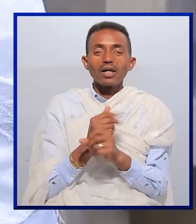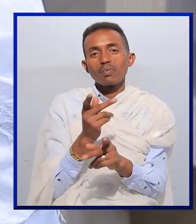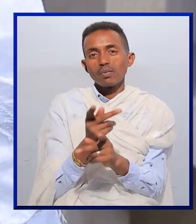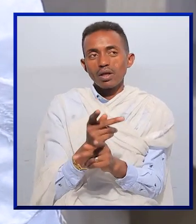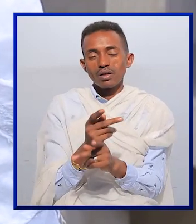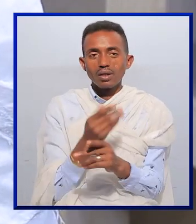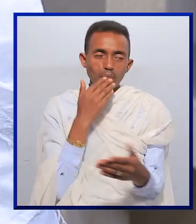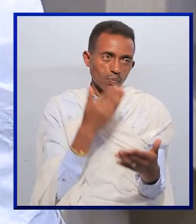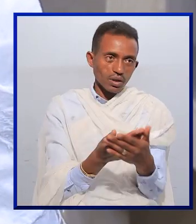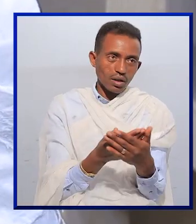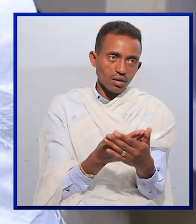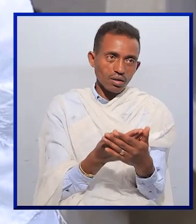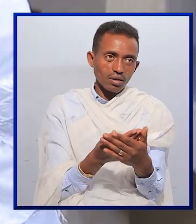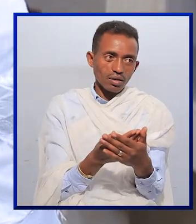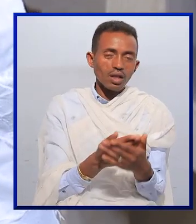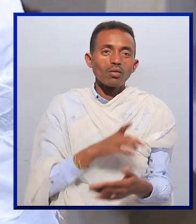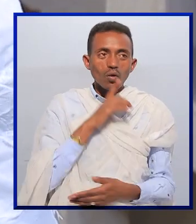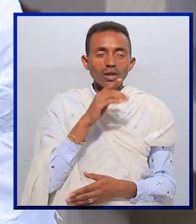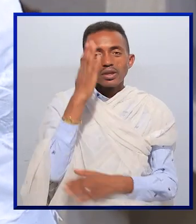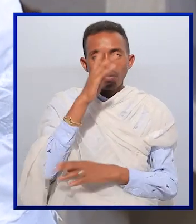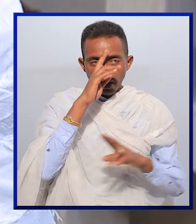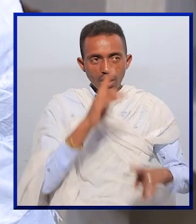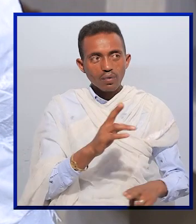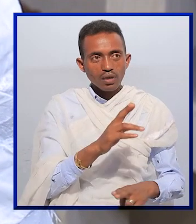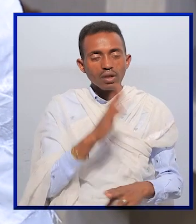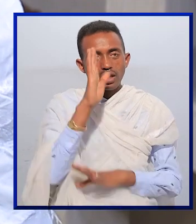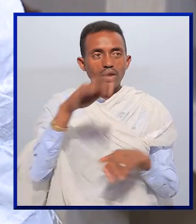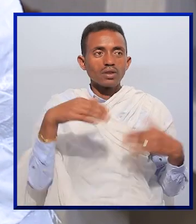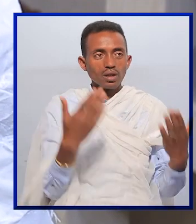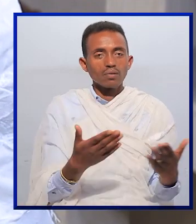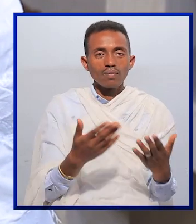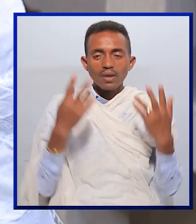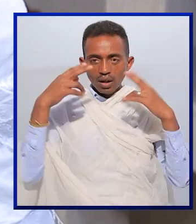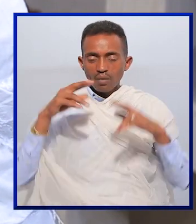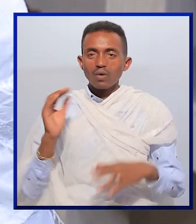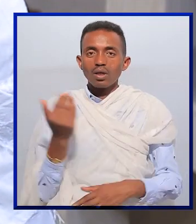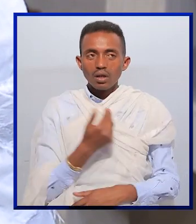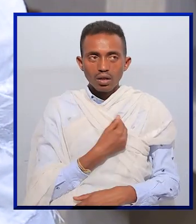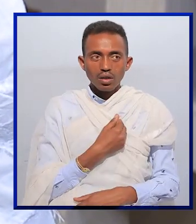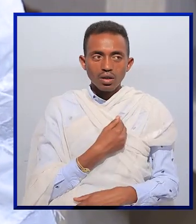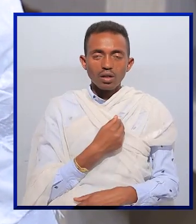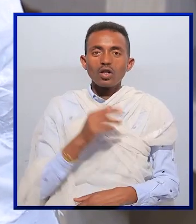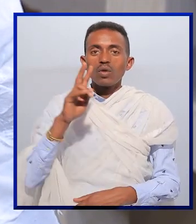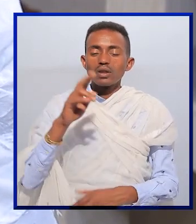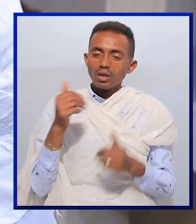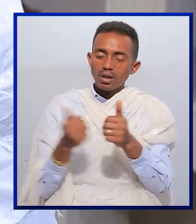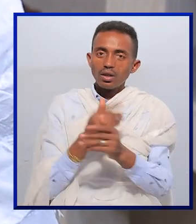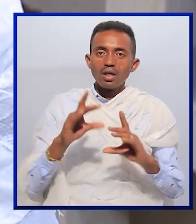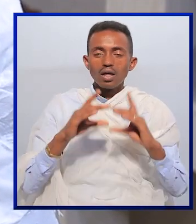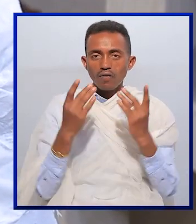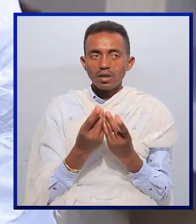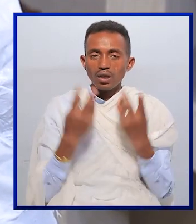ክፍላት ስናዩ የነበረው በስልክ ያደረሳችን የህታችን ጥያቄ የመቋጫ መርሃ ግብራችን ነው ዛሬ ወደ እናንተ ያደረስነው።